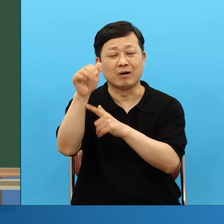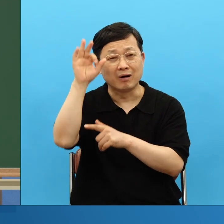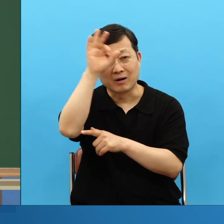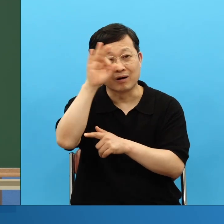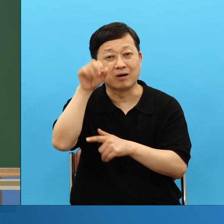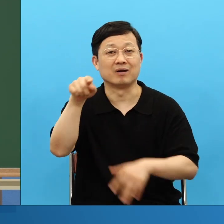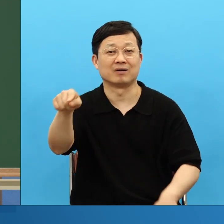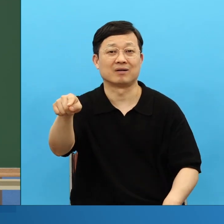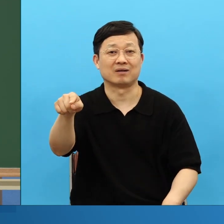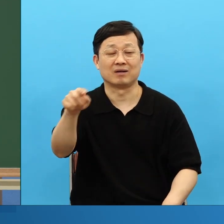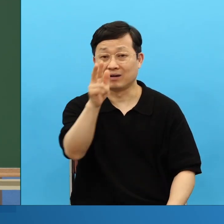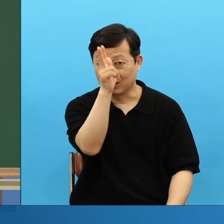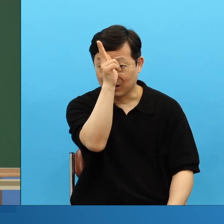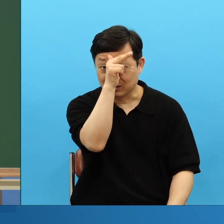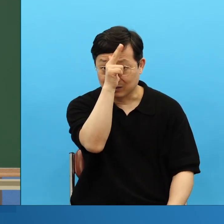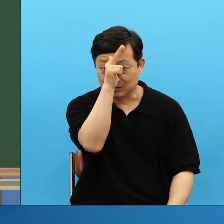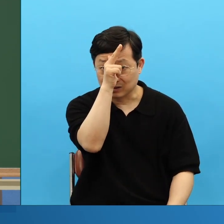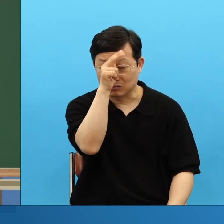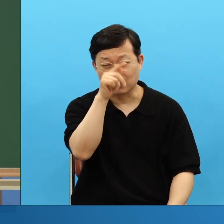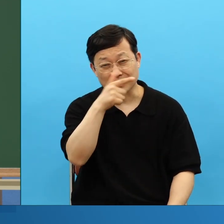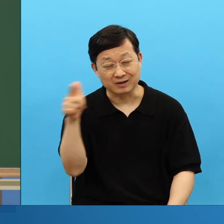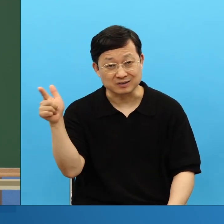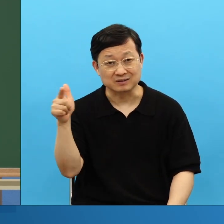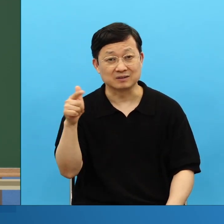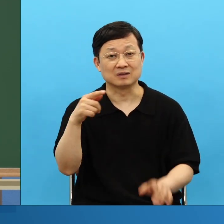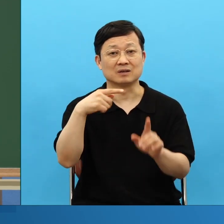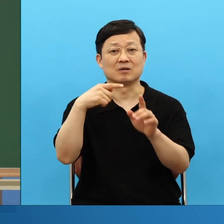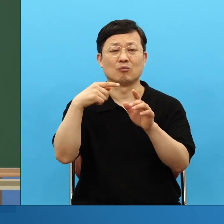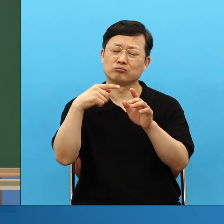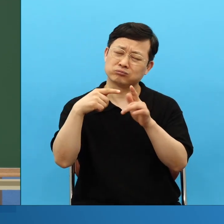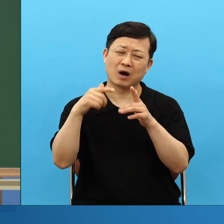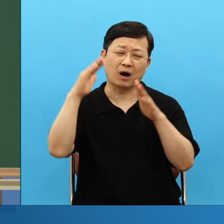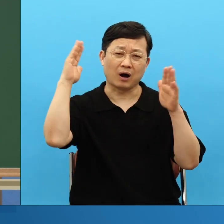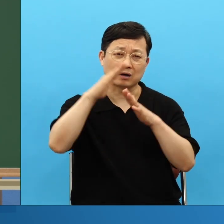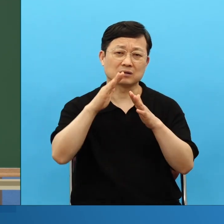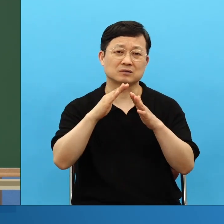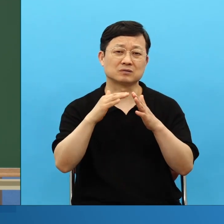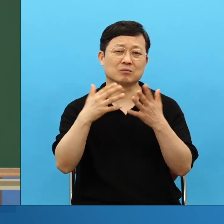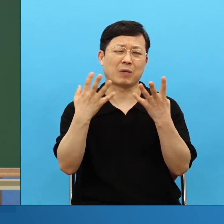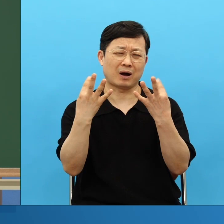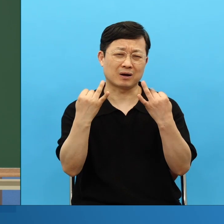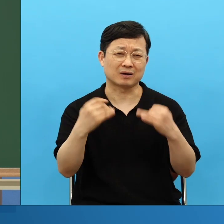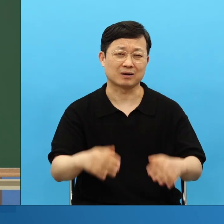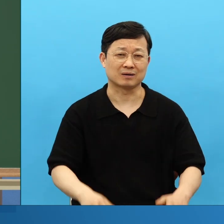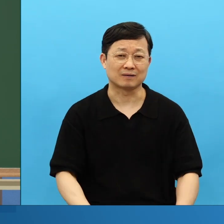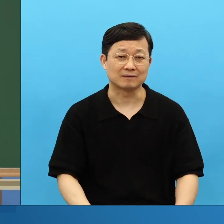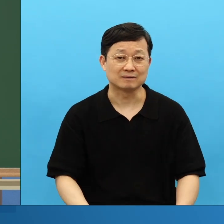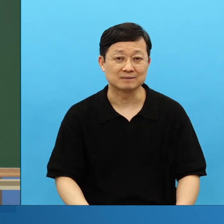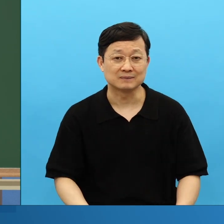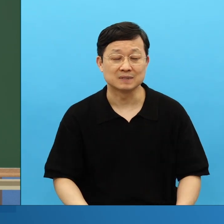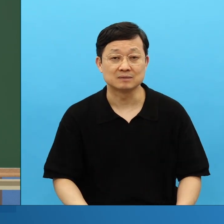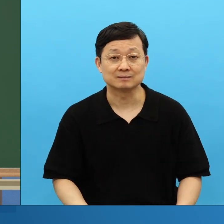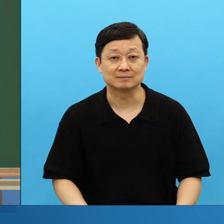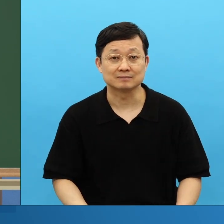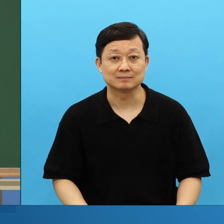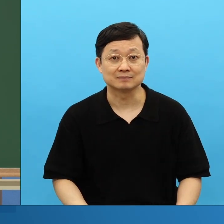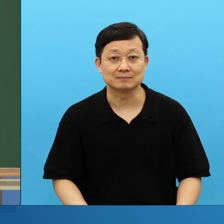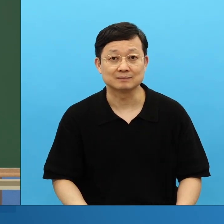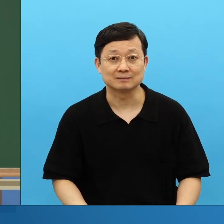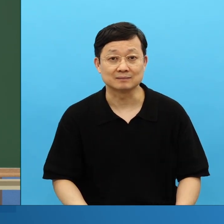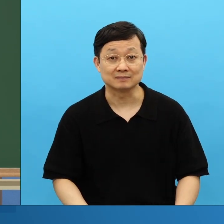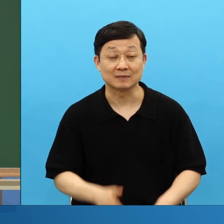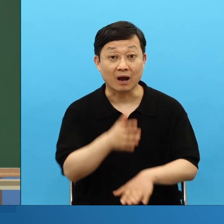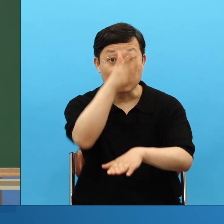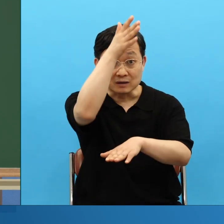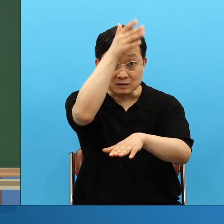검찰청에 잡혀서 우리 마태본부로 교육받으러 오는 아이들이 많아요. 나중에 이제 뒷부분에